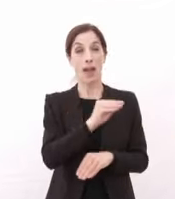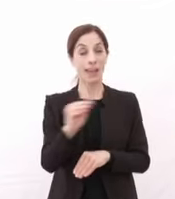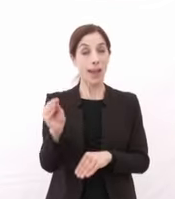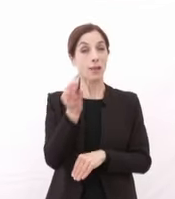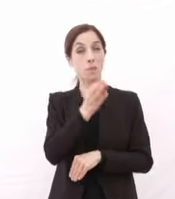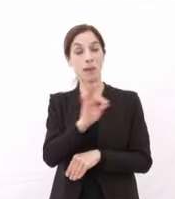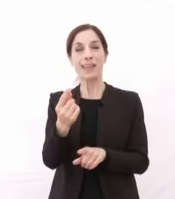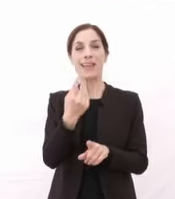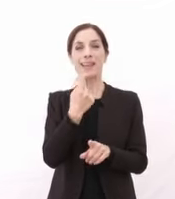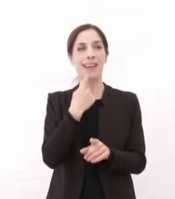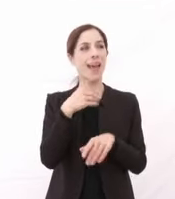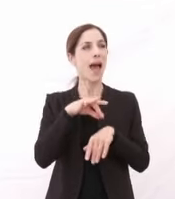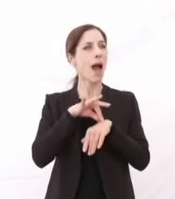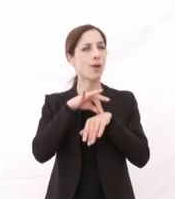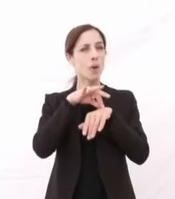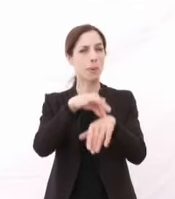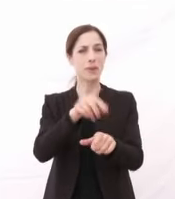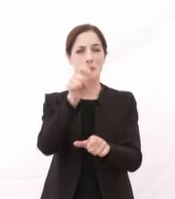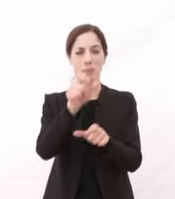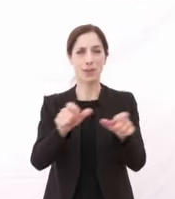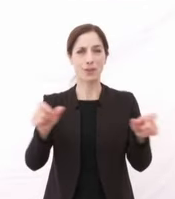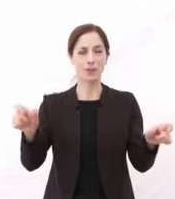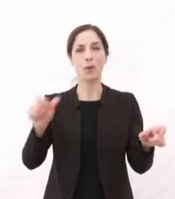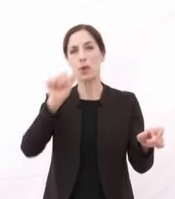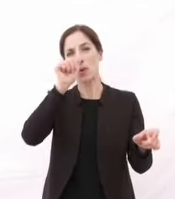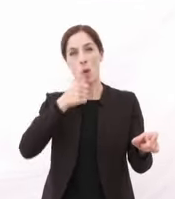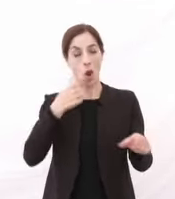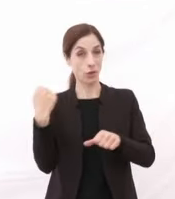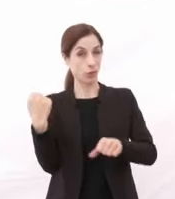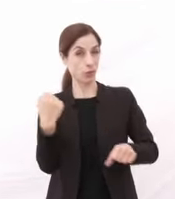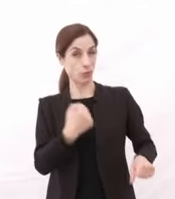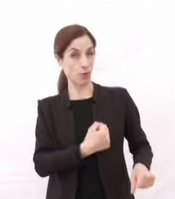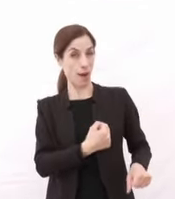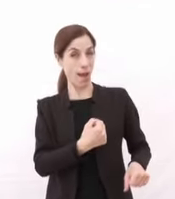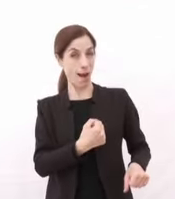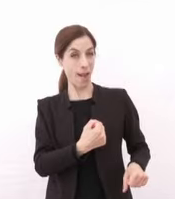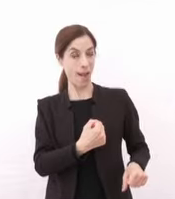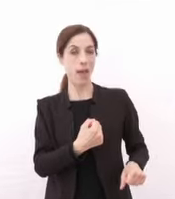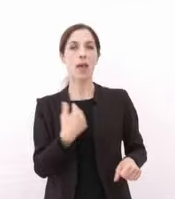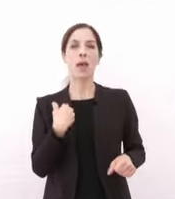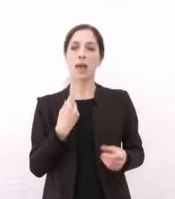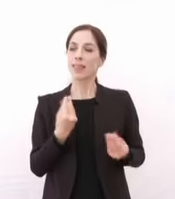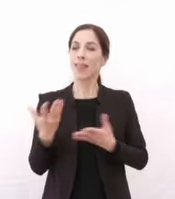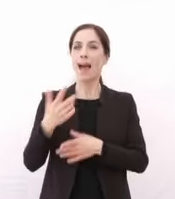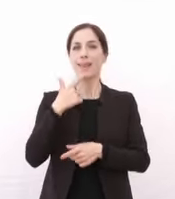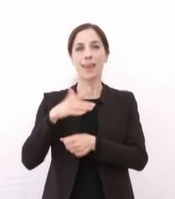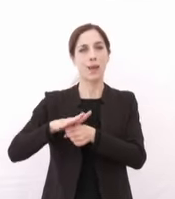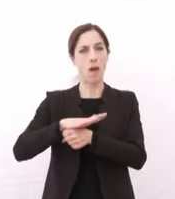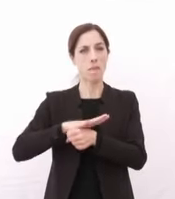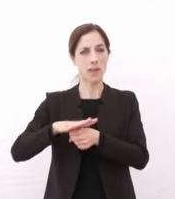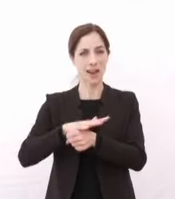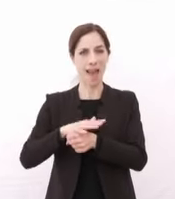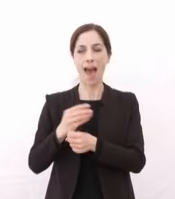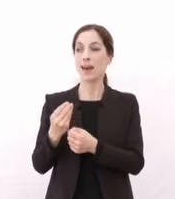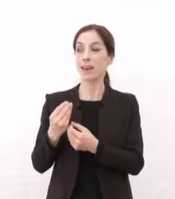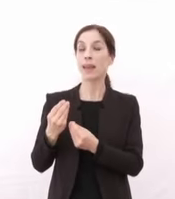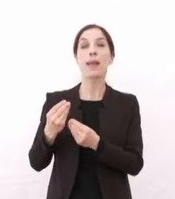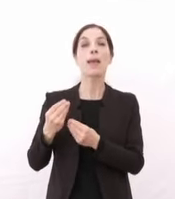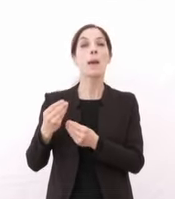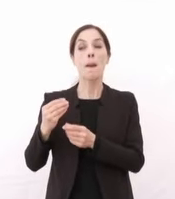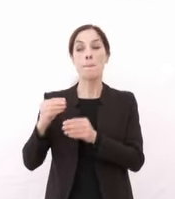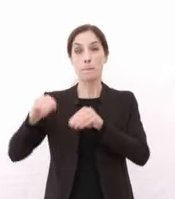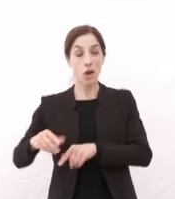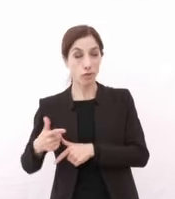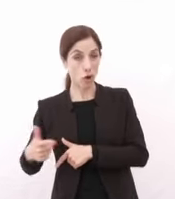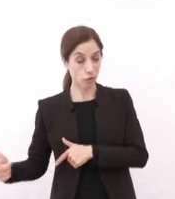delle persone che sono qui in veste istituzionale di lasciare il posto ai familiari che non hanno posto, perché nel